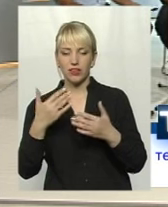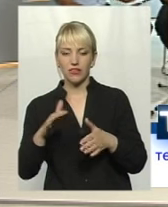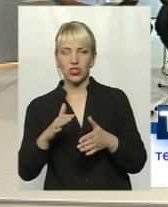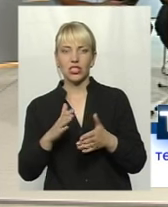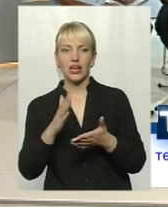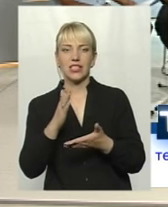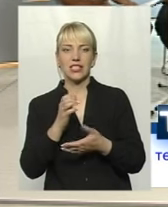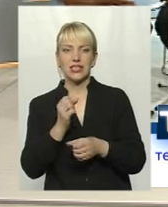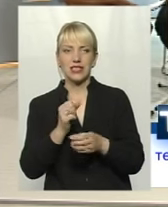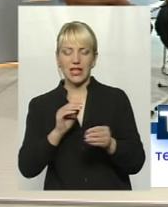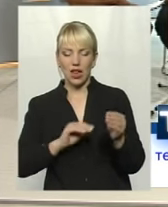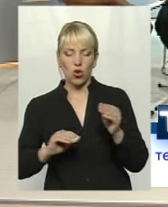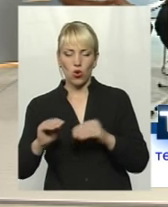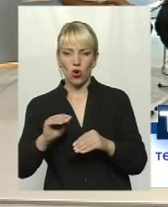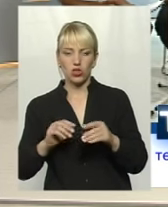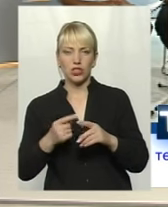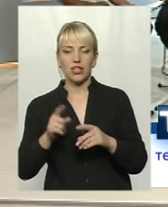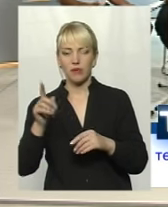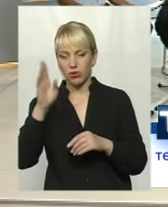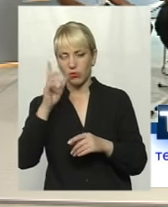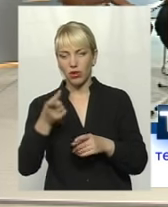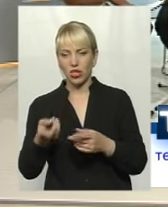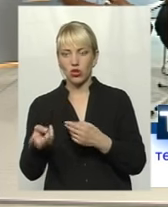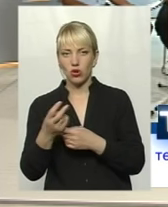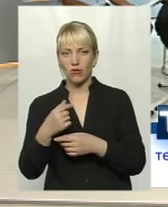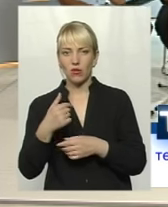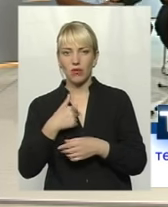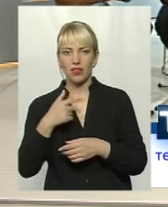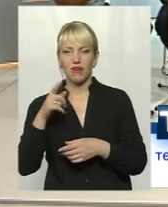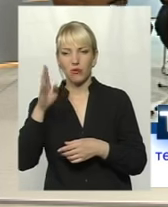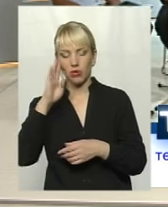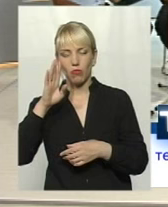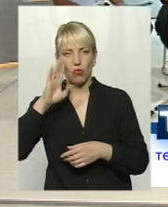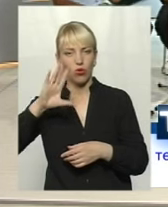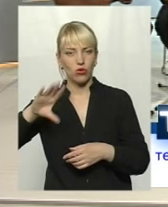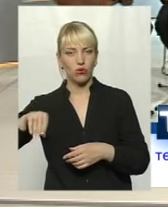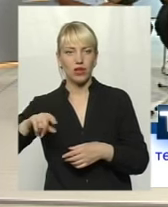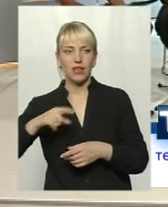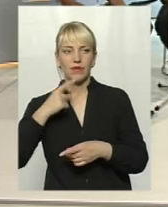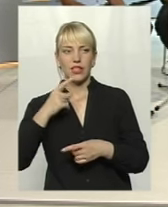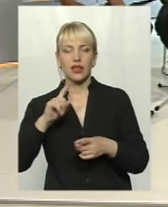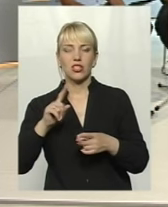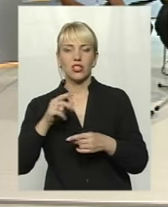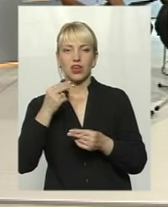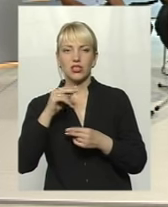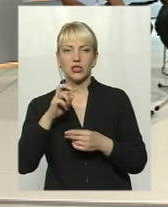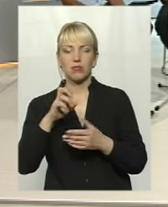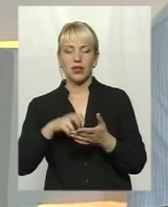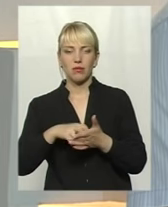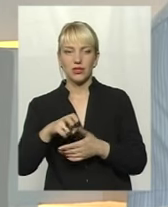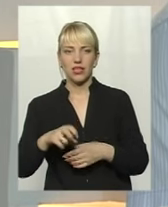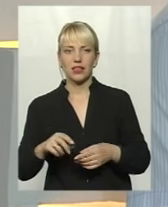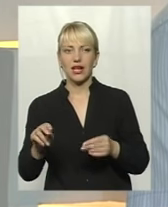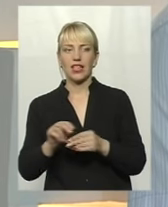розроблені, все. Питань немає ніяк. Якби він прийшов би до мене? Він проінгнорував, він прорахував, що правильніше буде написати сюди. Слідуючи. Ремонт